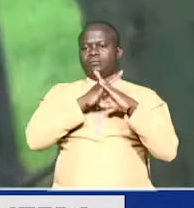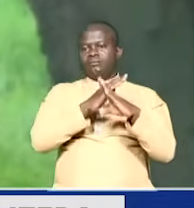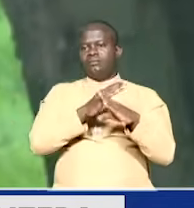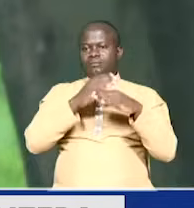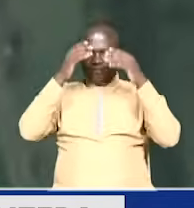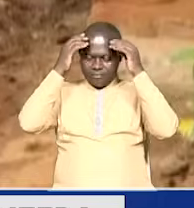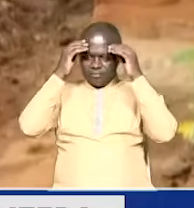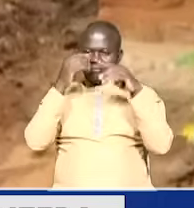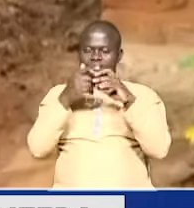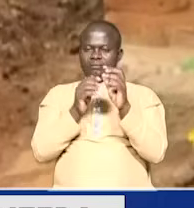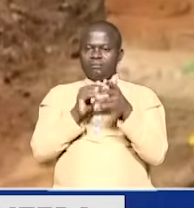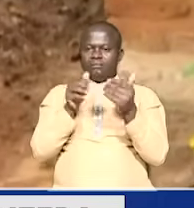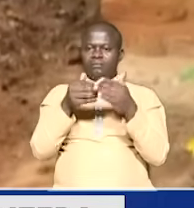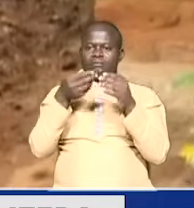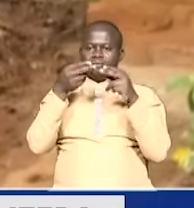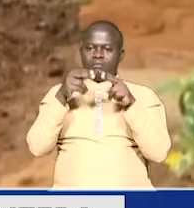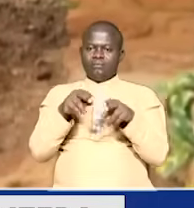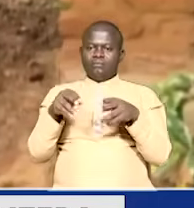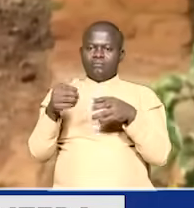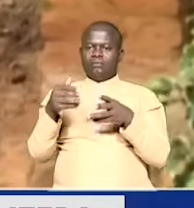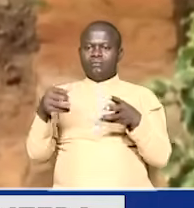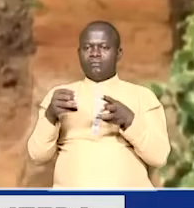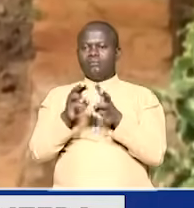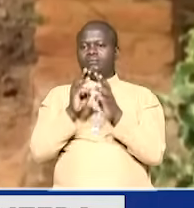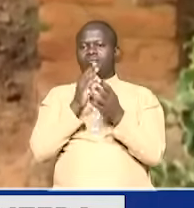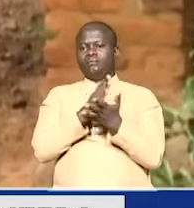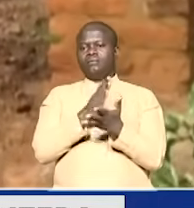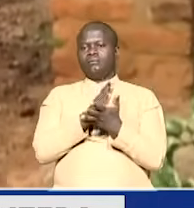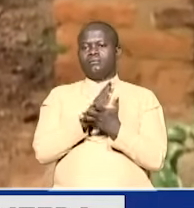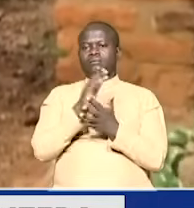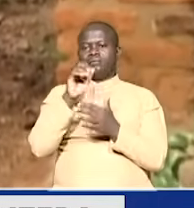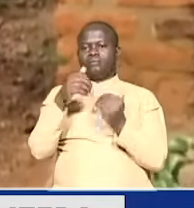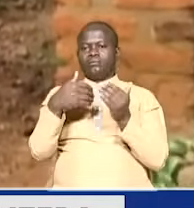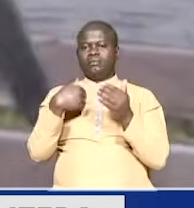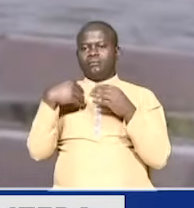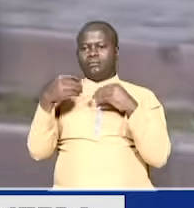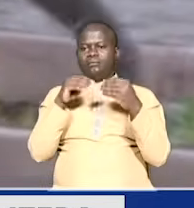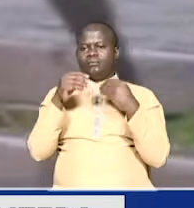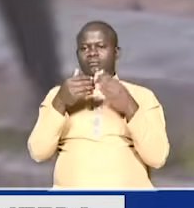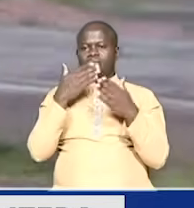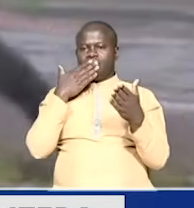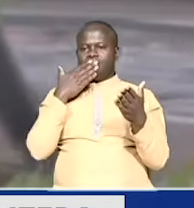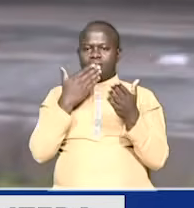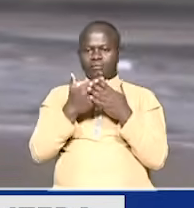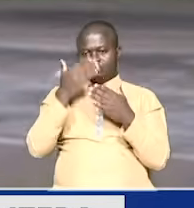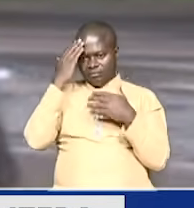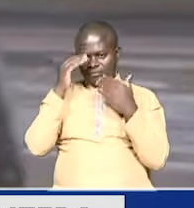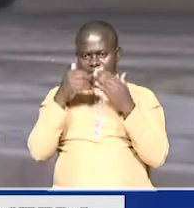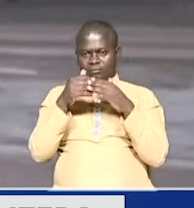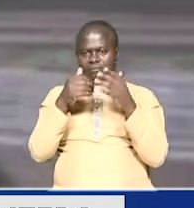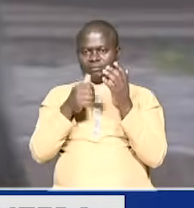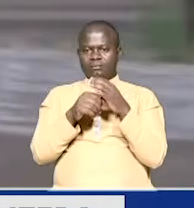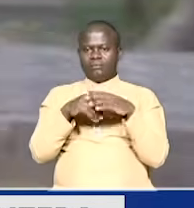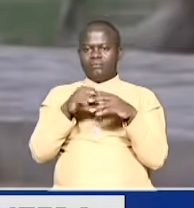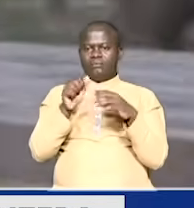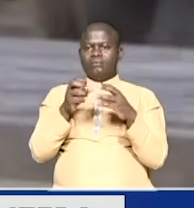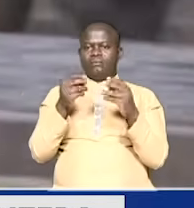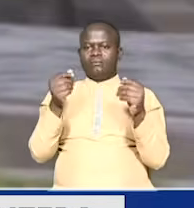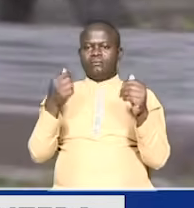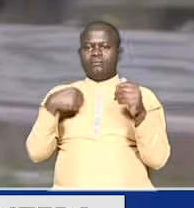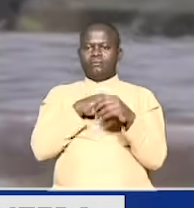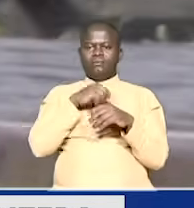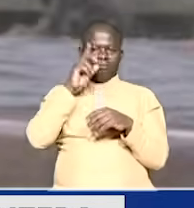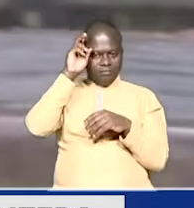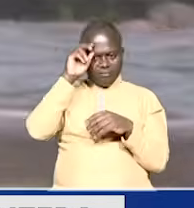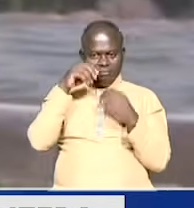wabo, ariko hakaba n'ukundi kuntu nyine mu by'ukuri baba bagomba kuba bafite ibikoresho byabugenewe kugira ngo icyo kibazo bagikemure. Nifuza ko na